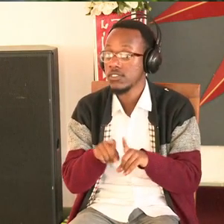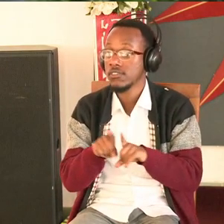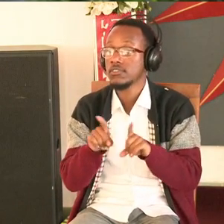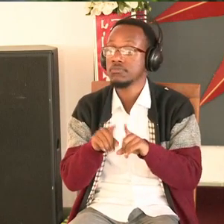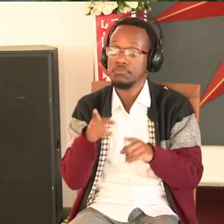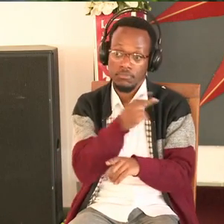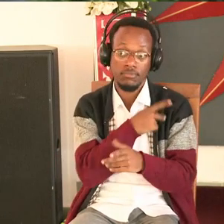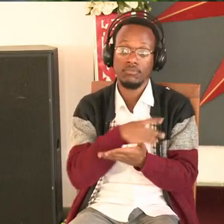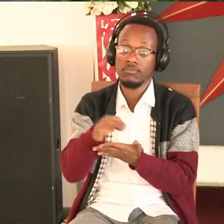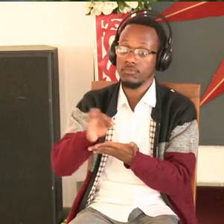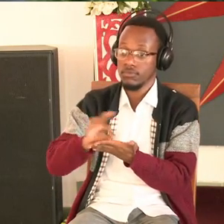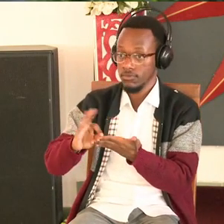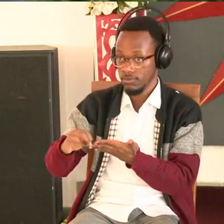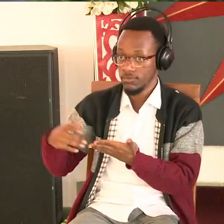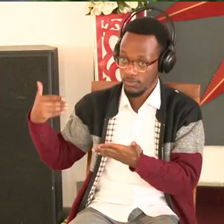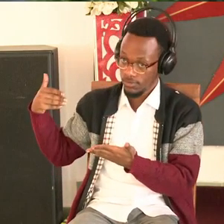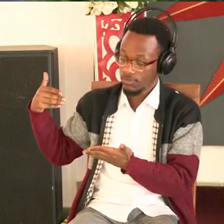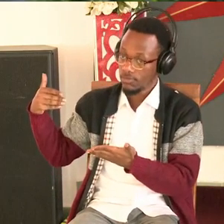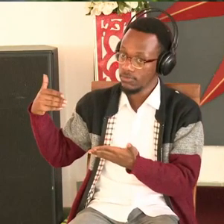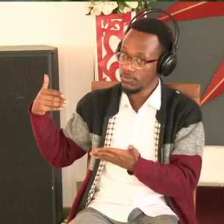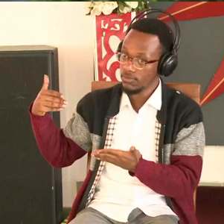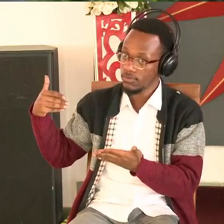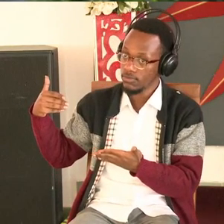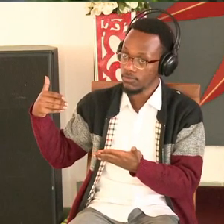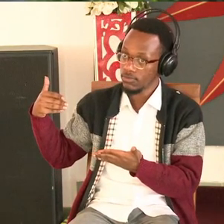nk'uko Pawulo yabyanditse.